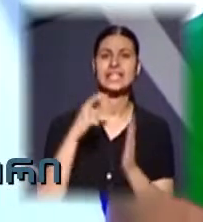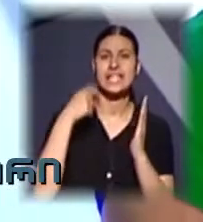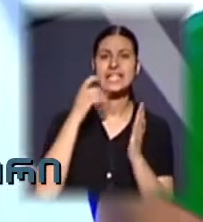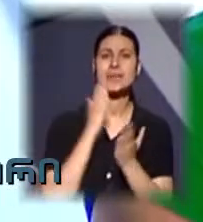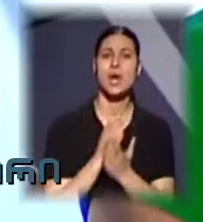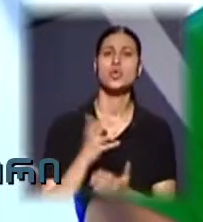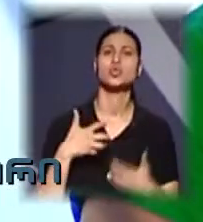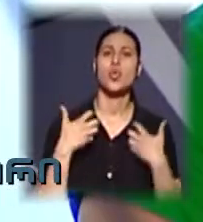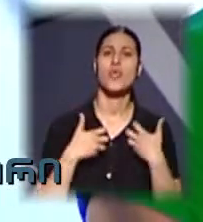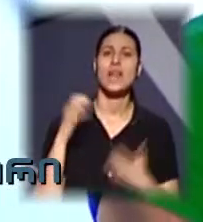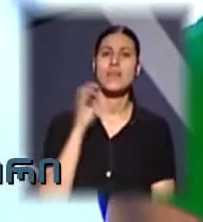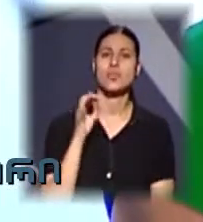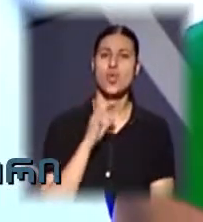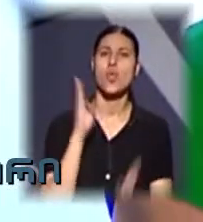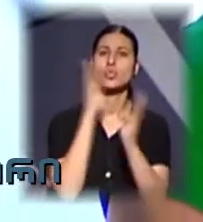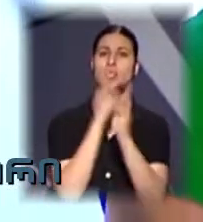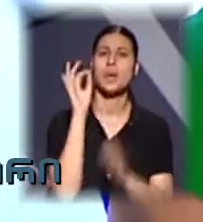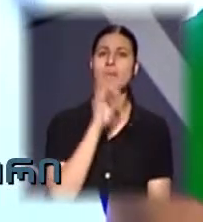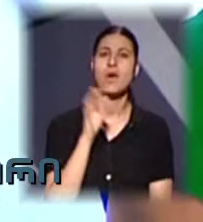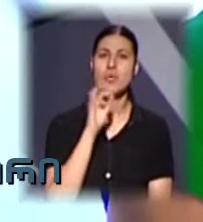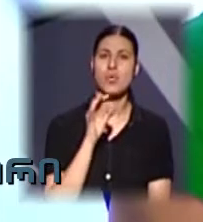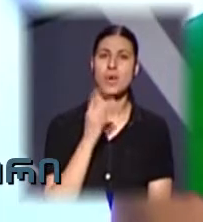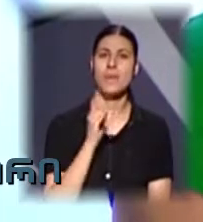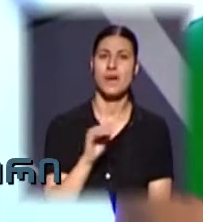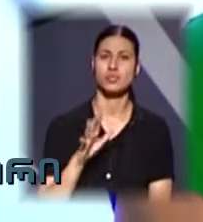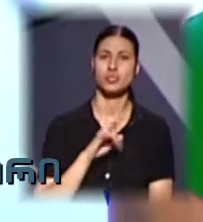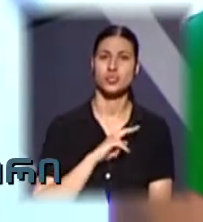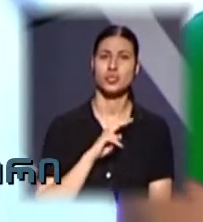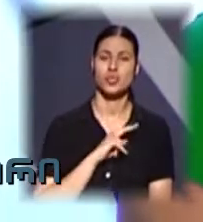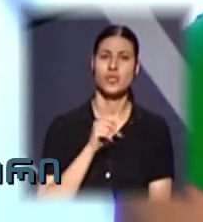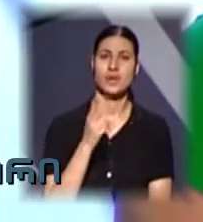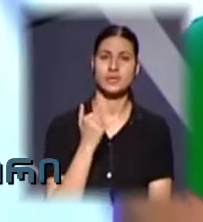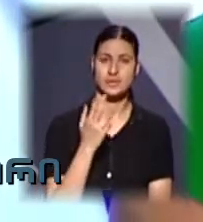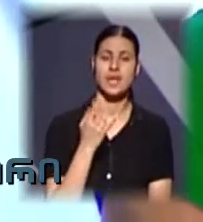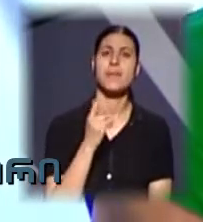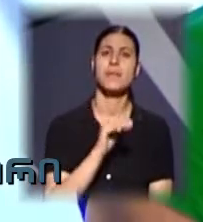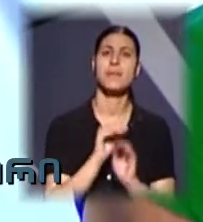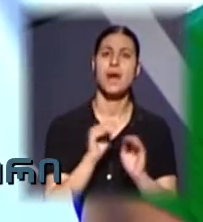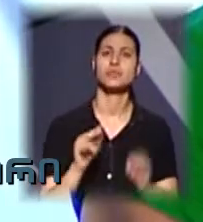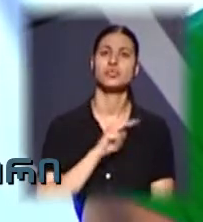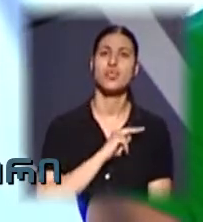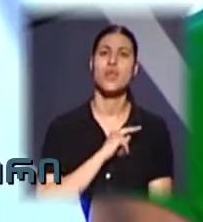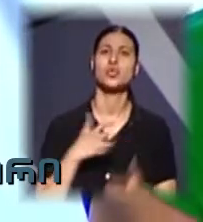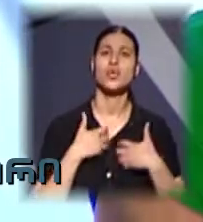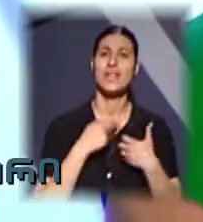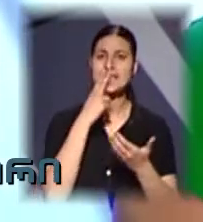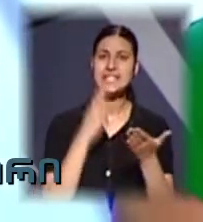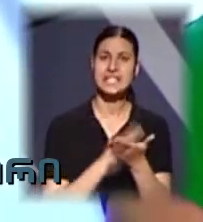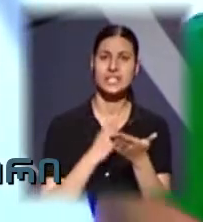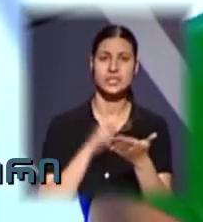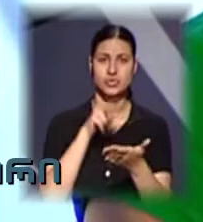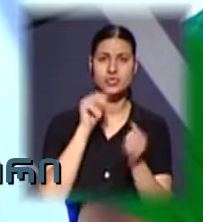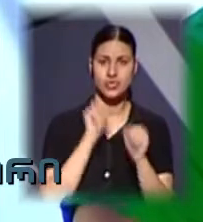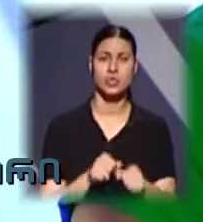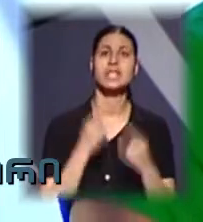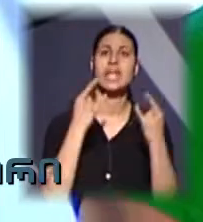გადაცემების ცხოველების შესახებ ველური ბუნების შესახებ როდესაც შეიძლება დავუშვათ რომ ბავშვმა ნახოს ცხოველი წიგნში ტელევიზორში რა